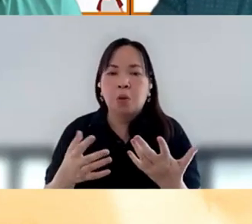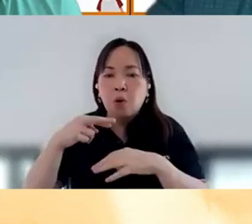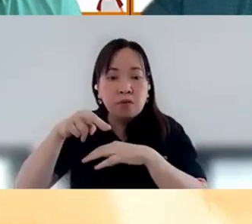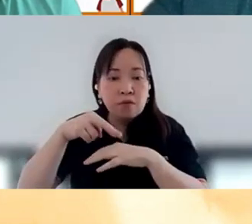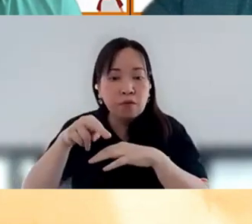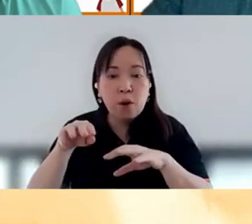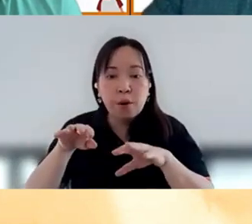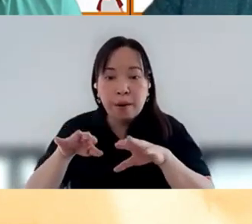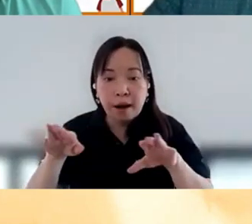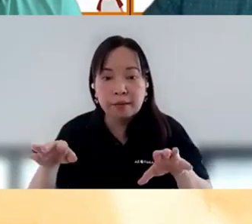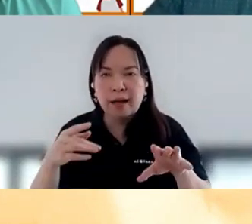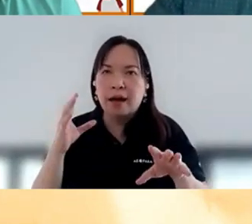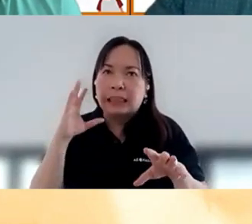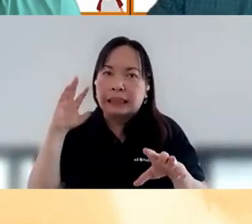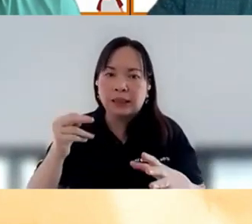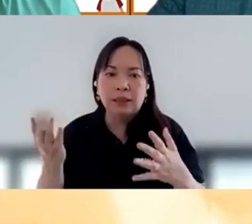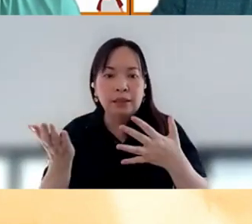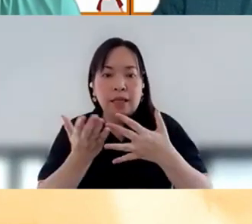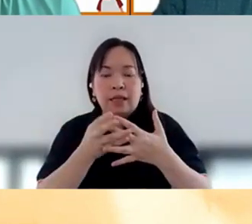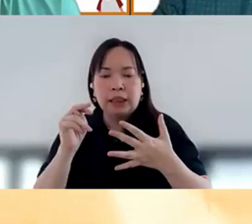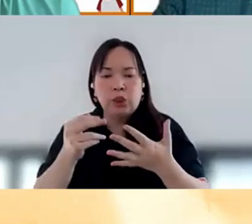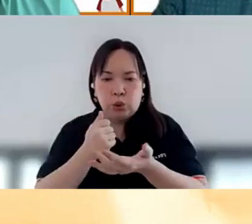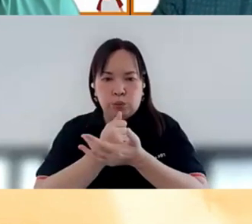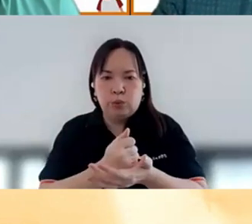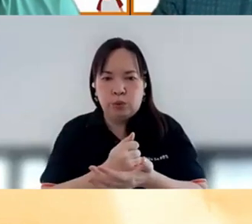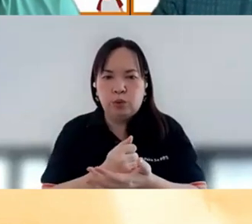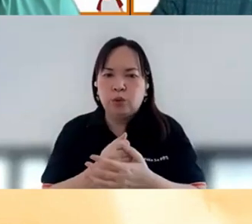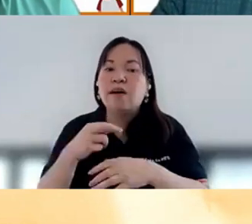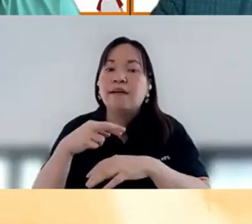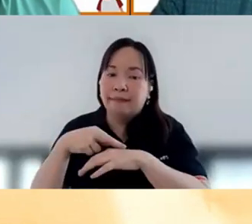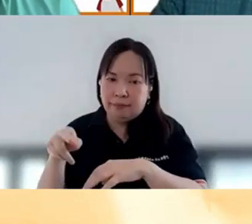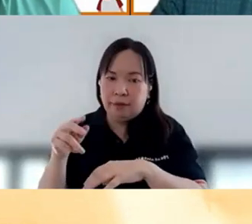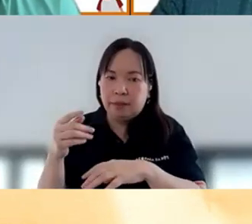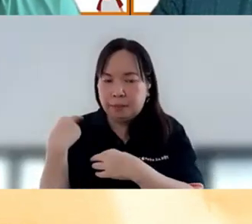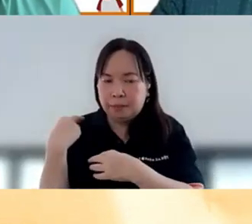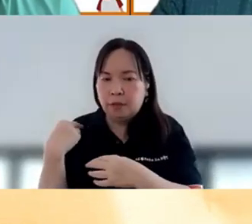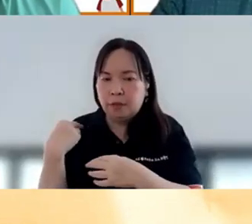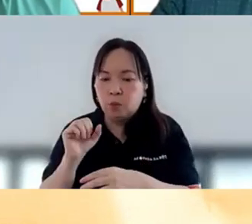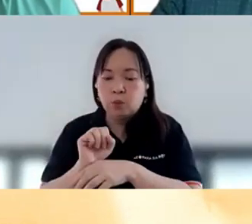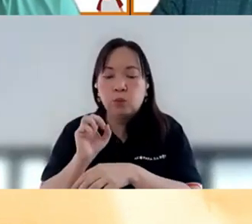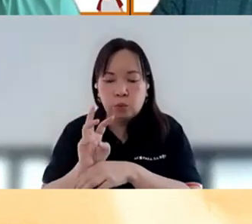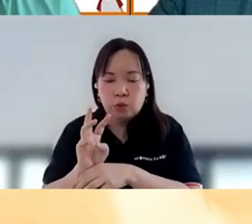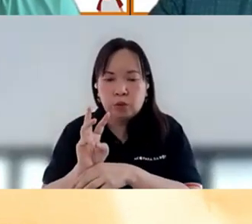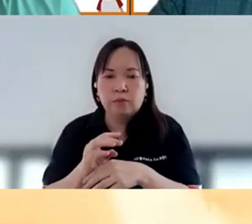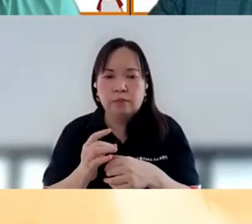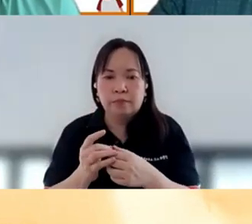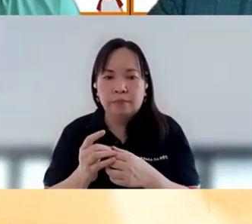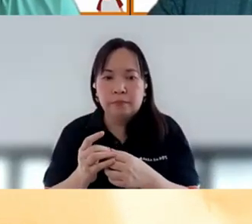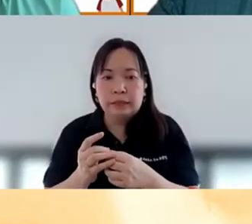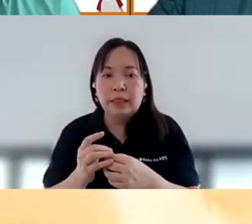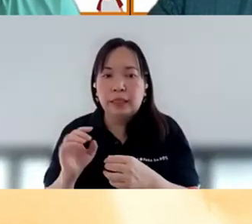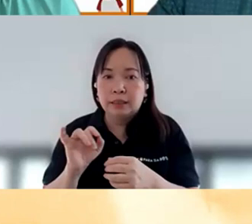mga nangangailangan ng intervention. So yung ating mga social worker naman, since sila naman